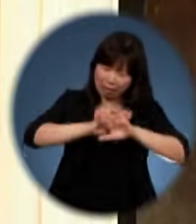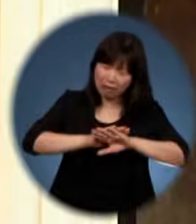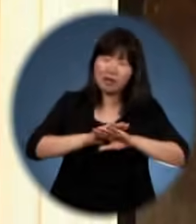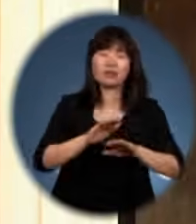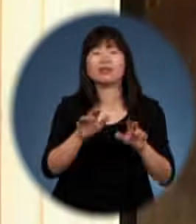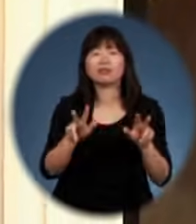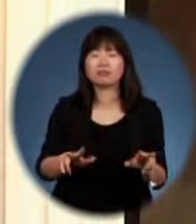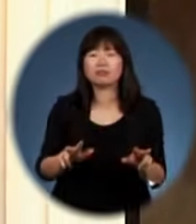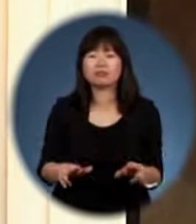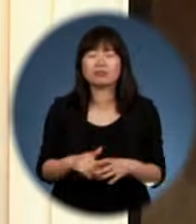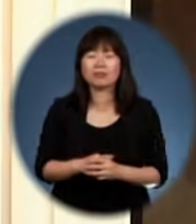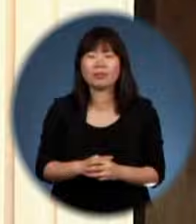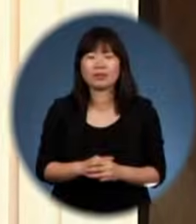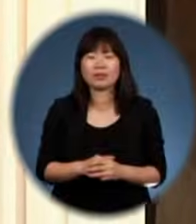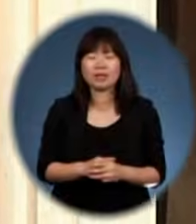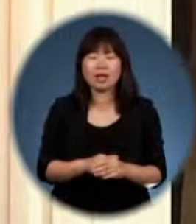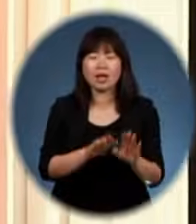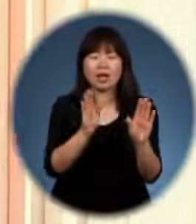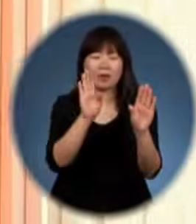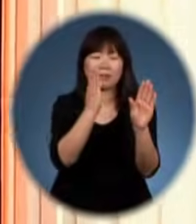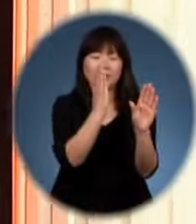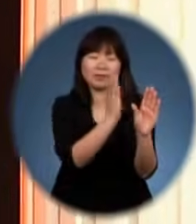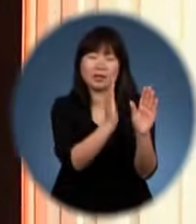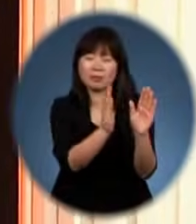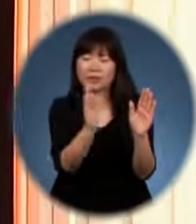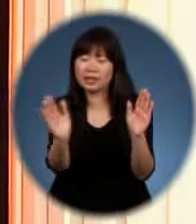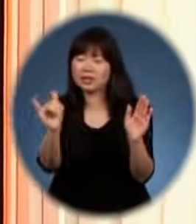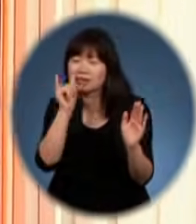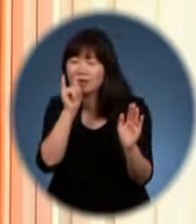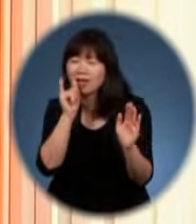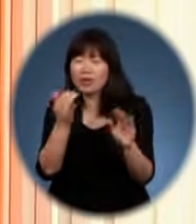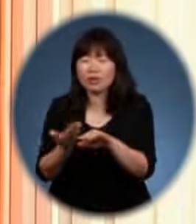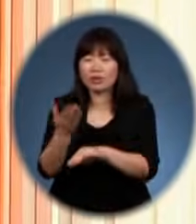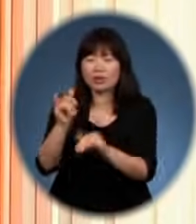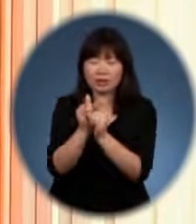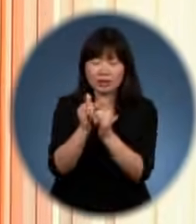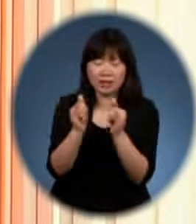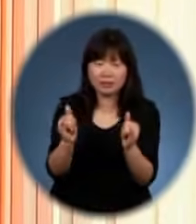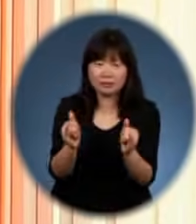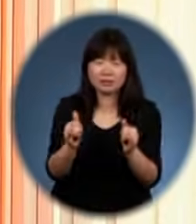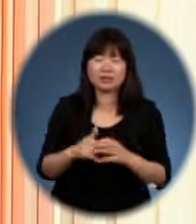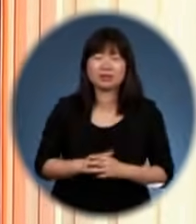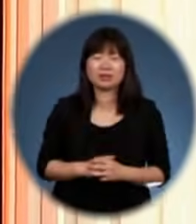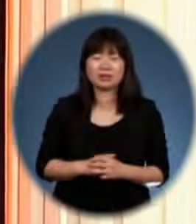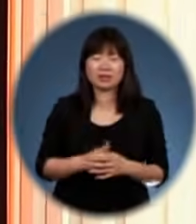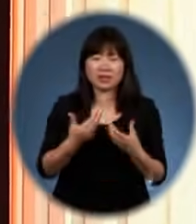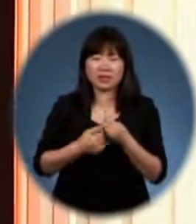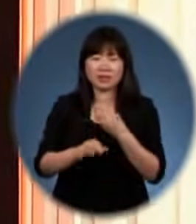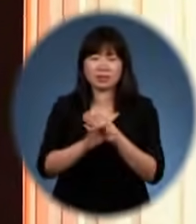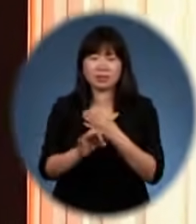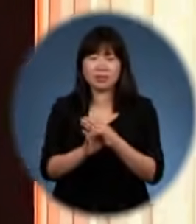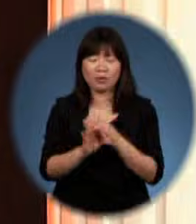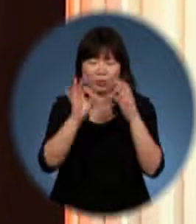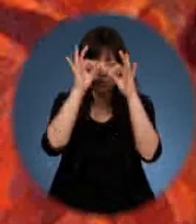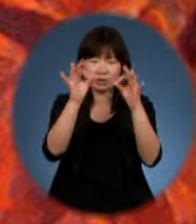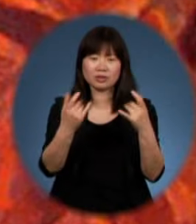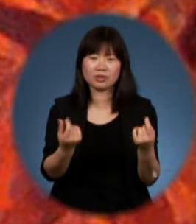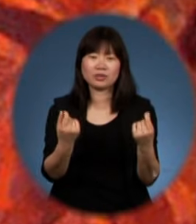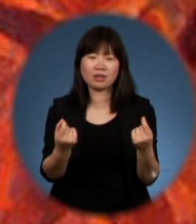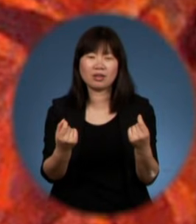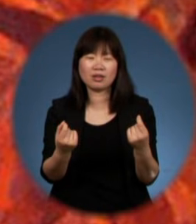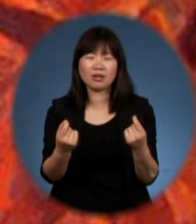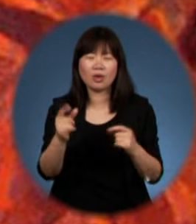그럼 여기에 지금 칸막이가 있습니다 이렇게 칸막이 칸막이 위해서 어떤 사람이 예를 들어 이 보시는 것처럼 이